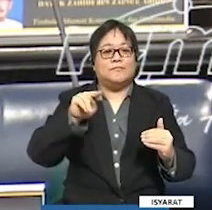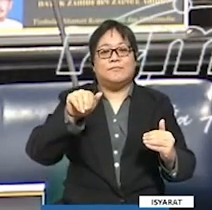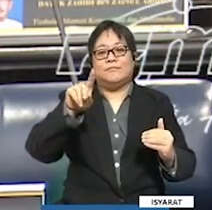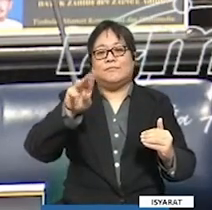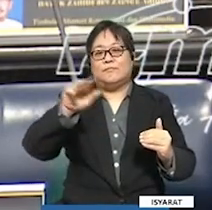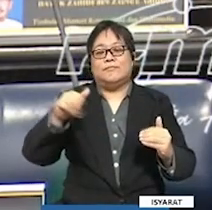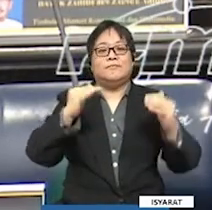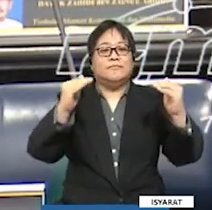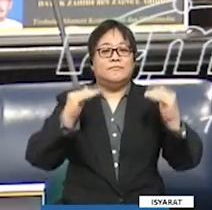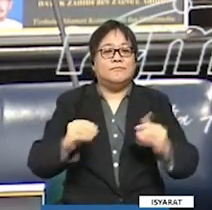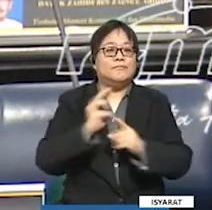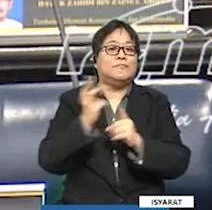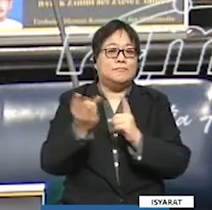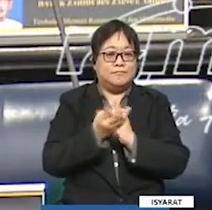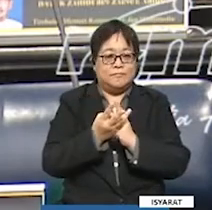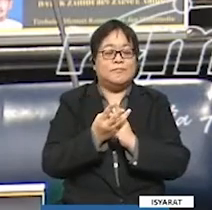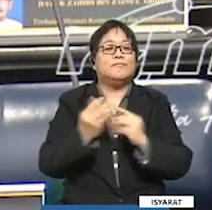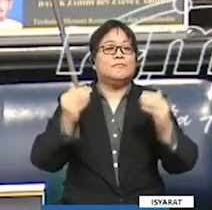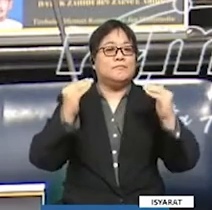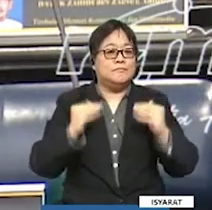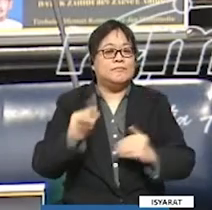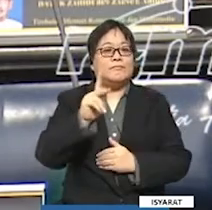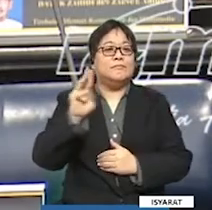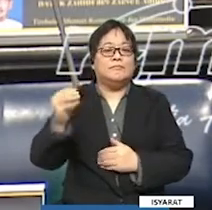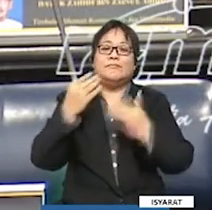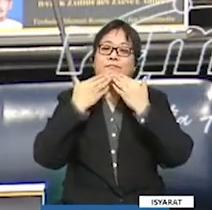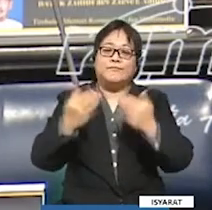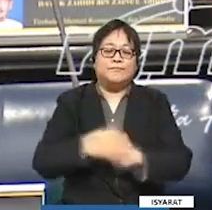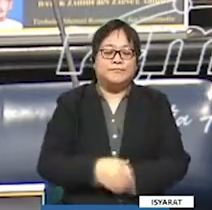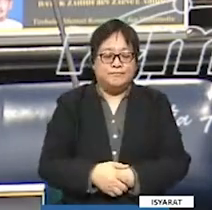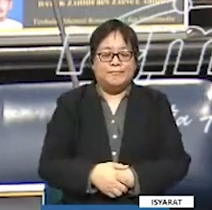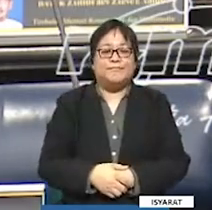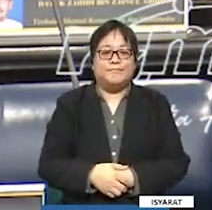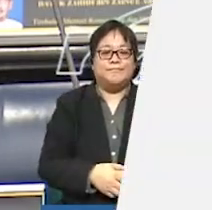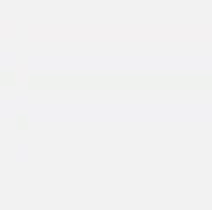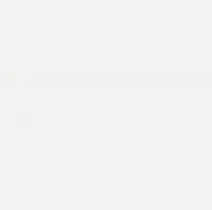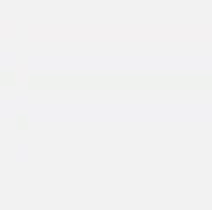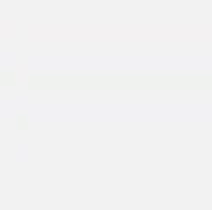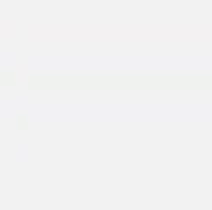Negara, Jabatan Kebajikan Masyarakat, Kementerian Kesihatan Malaysia. Terima kasih.